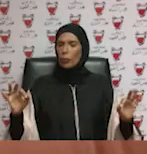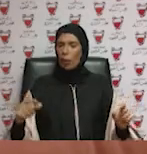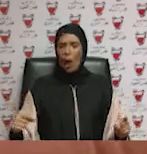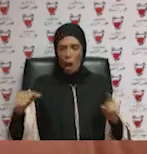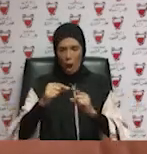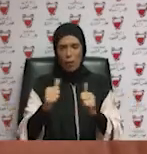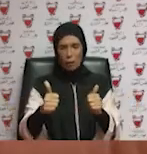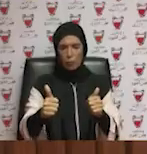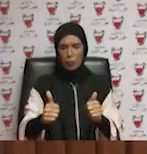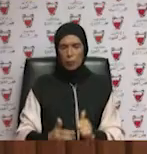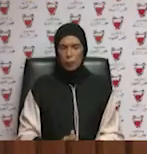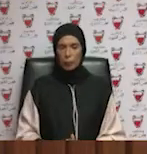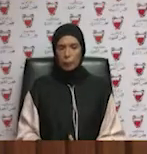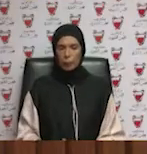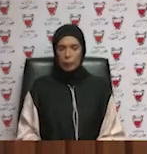شكرا معالي الرئيس.